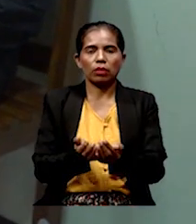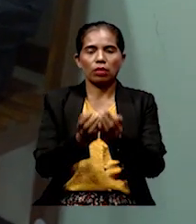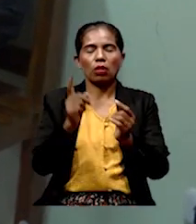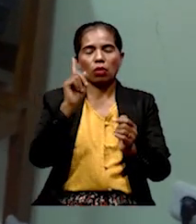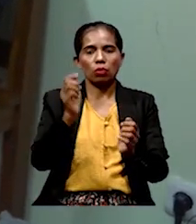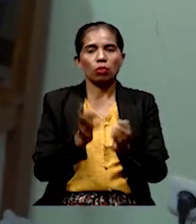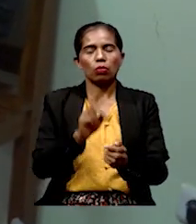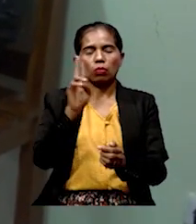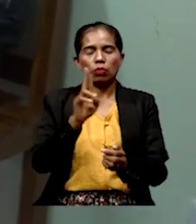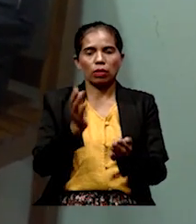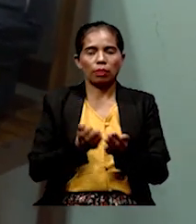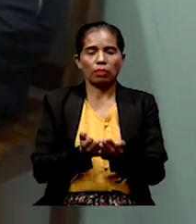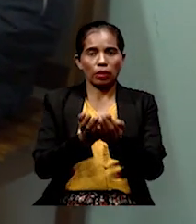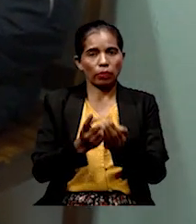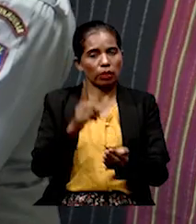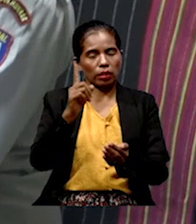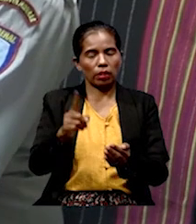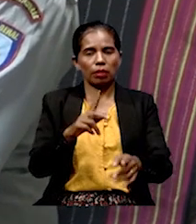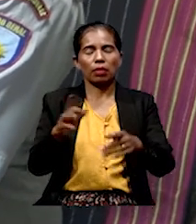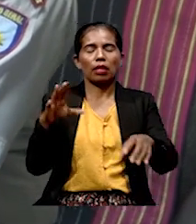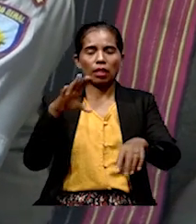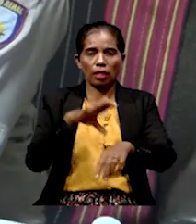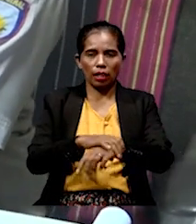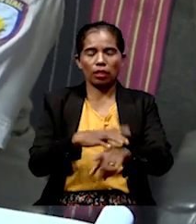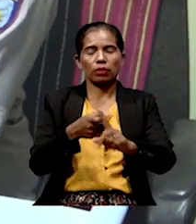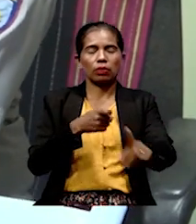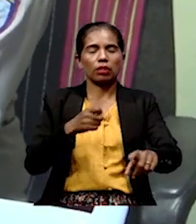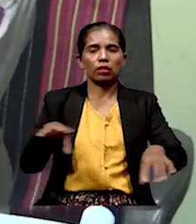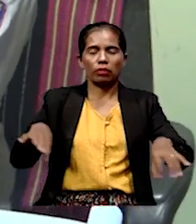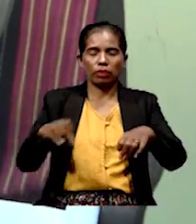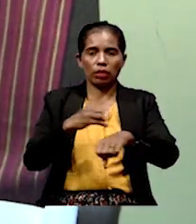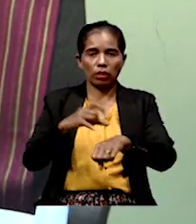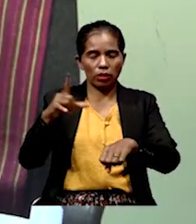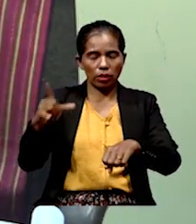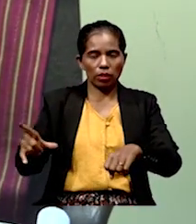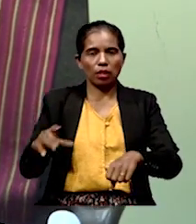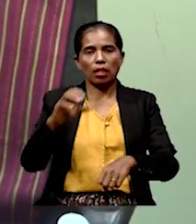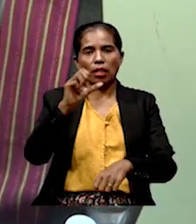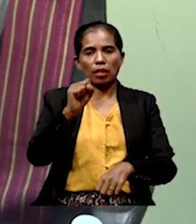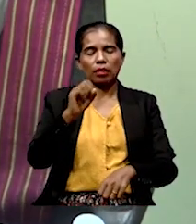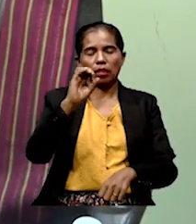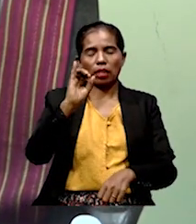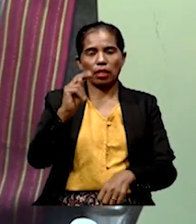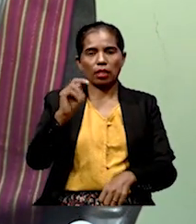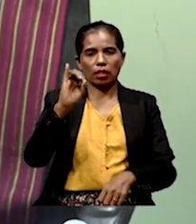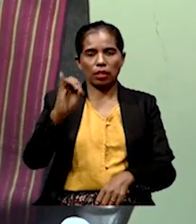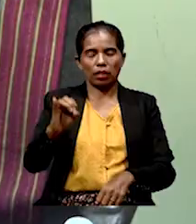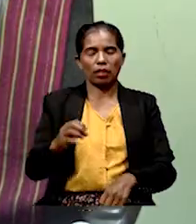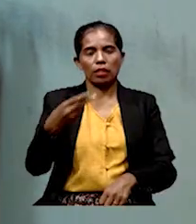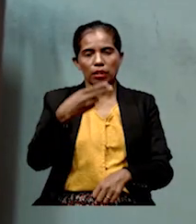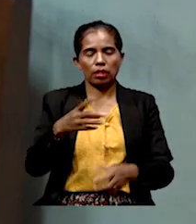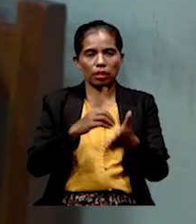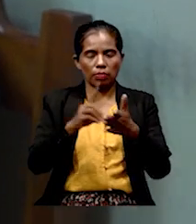ida mai be sidadang na intolu ne hetan kaptura sang Servisu Nasional Intelijensia SNI iha dolokuan iha kinta semana